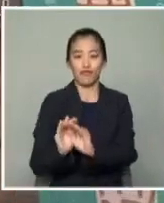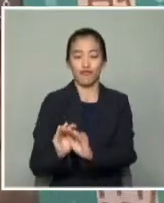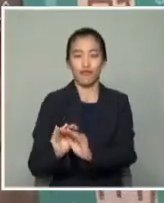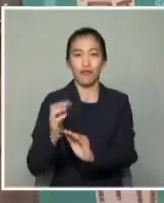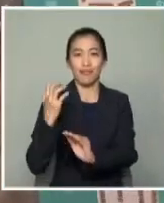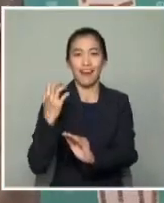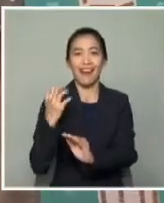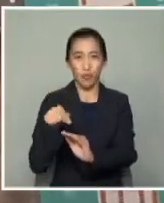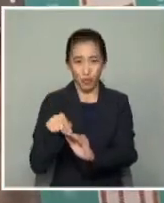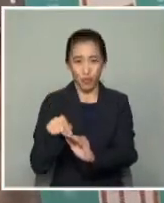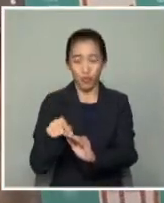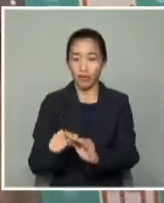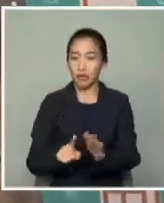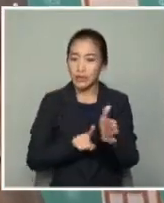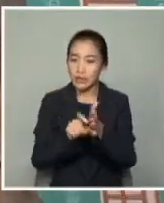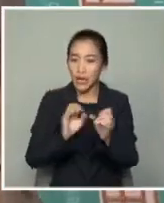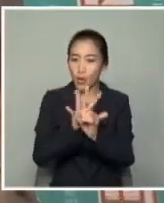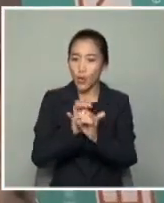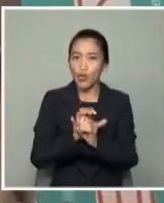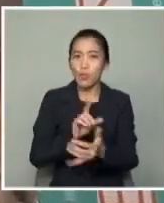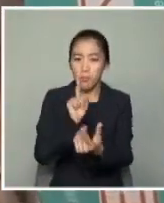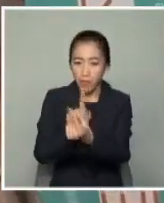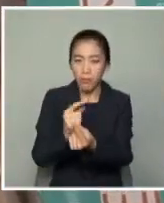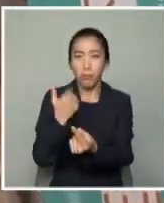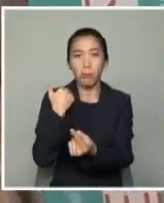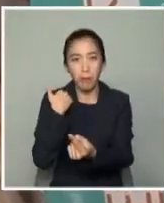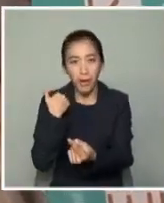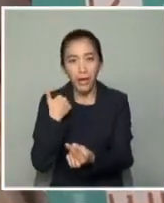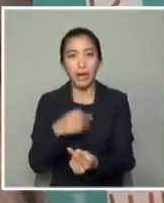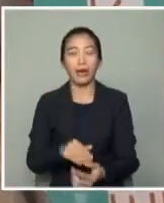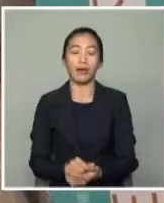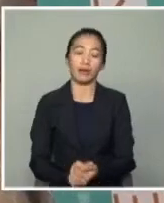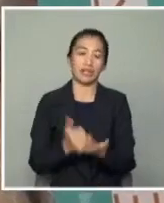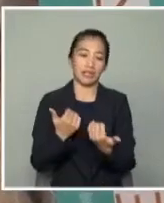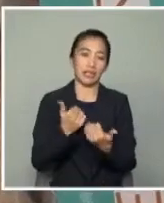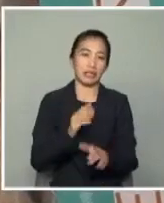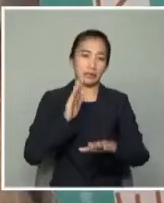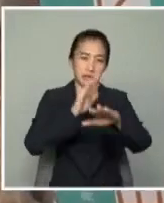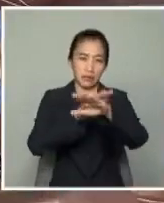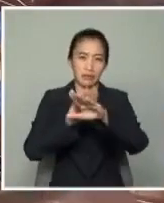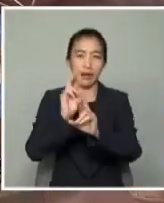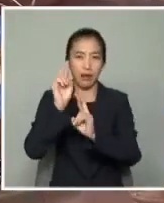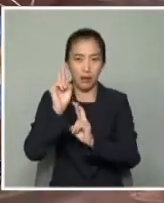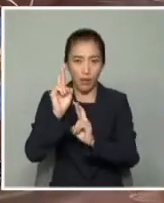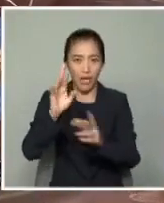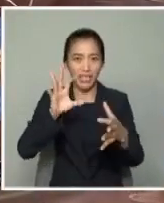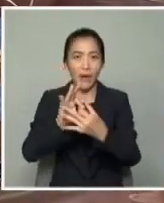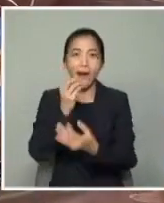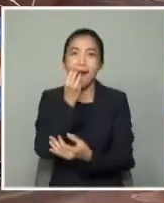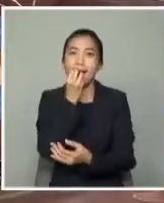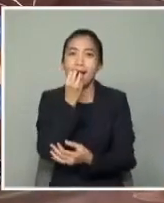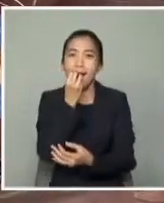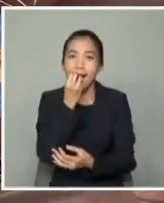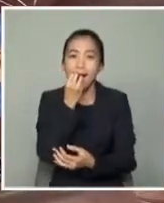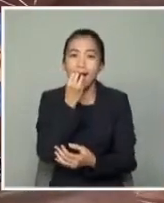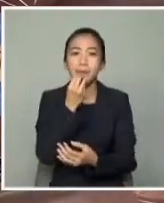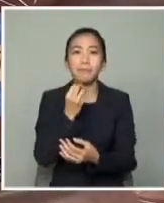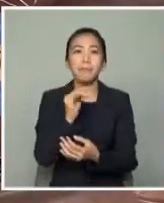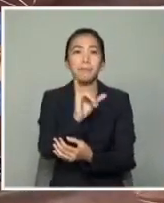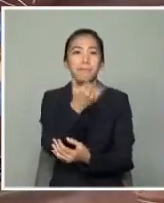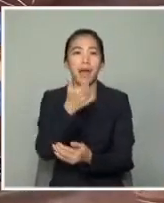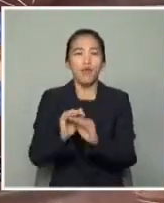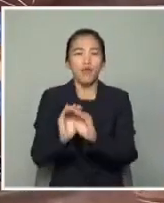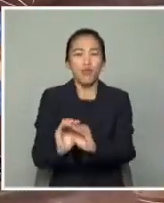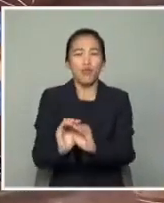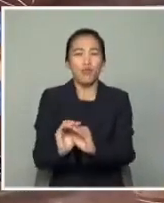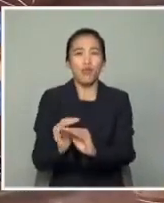งก็เลยทำให้มีการเตือนให้ระมัดระวังการแพร่ระบาดจากอาหารแช่แข็งเพราะเชื้อโควิด-19 อยู่ในอาหารแช่แข็งได้เป็นเวลาห